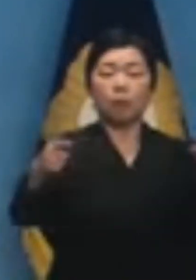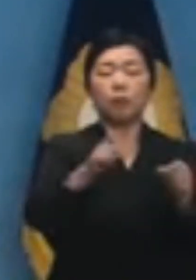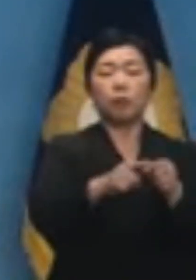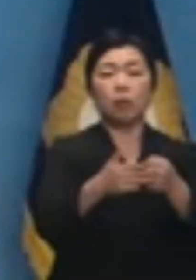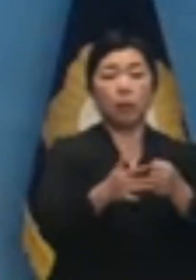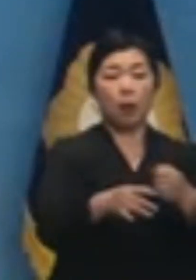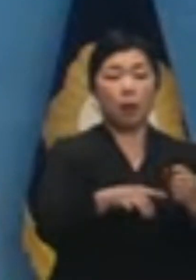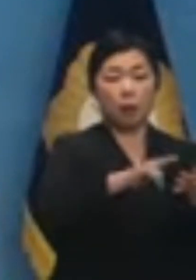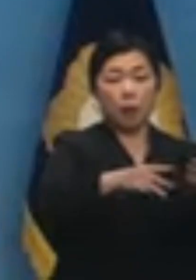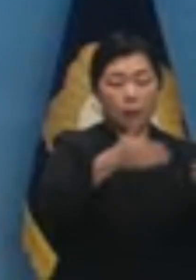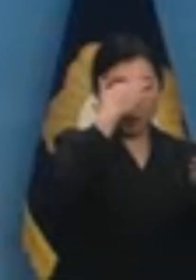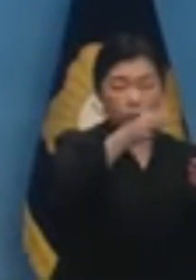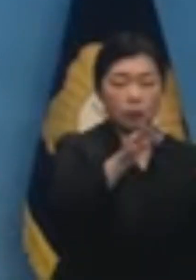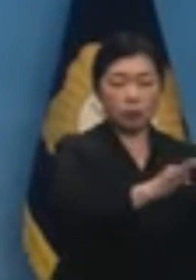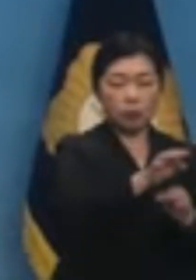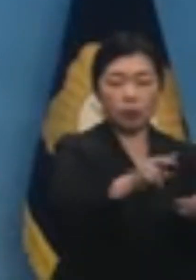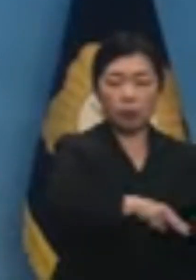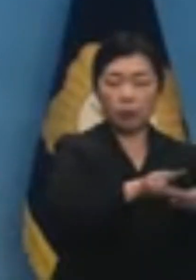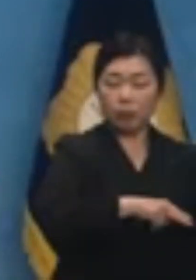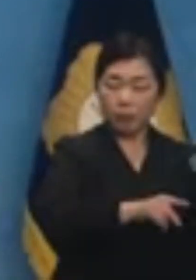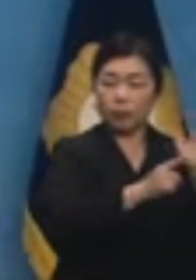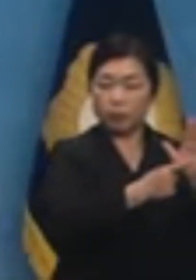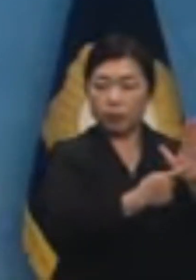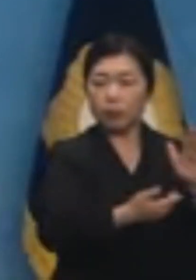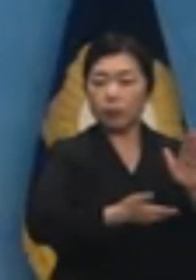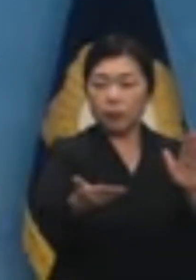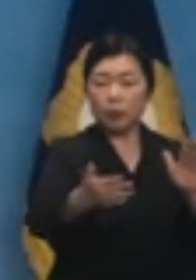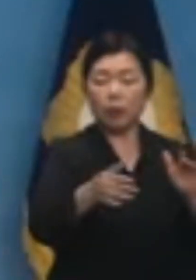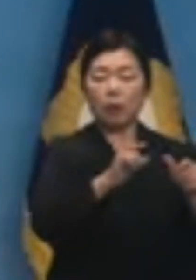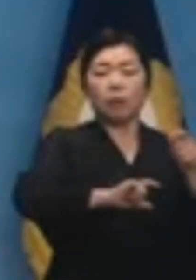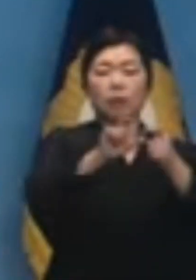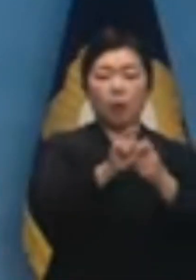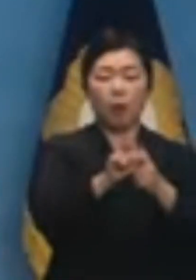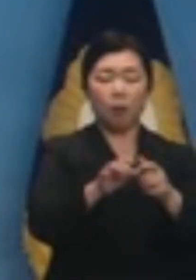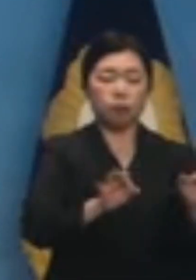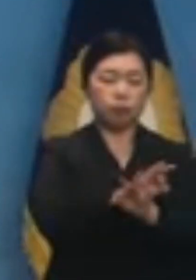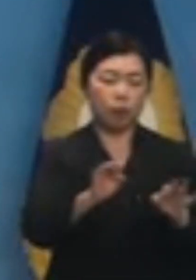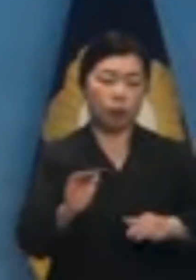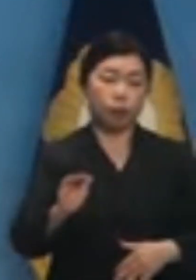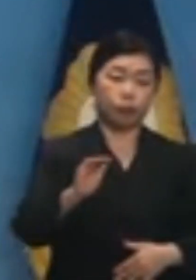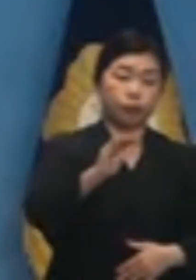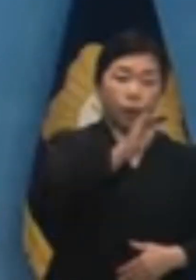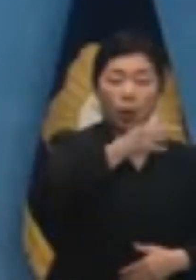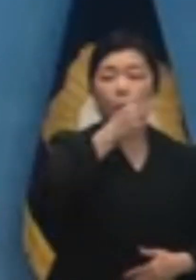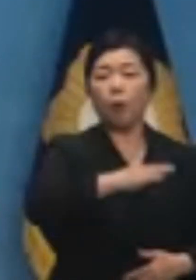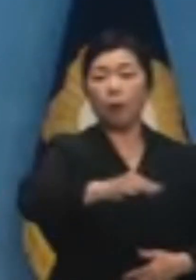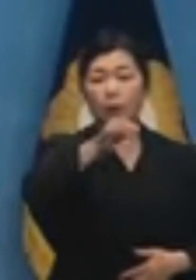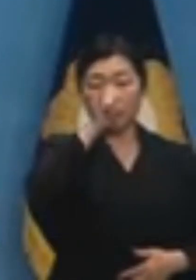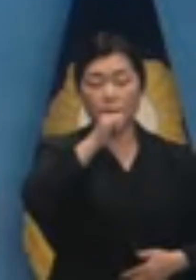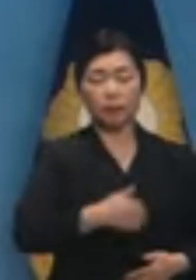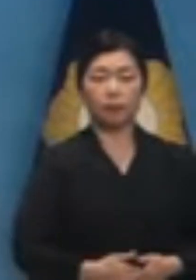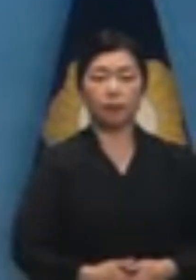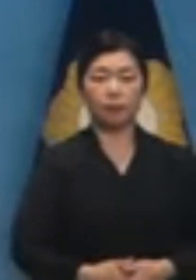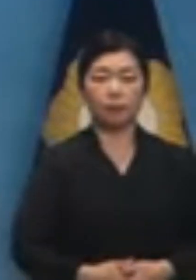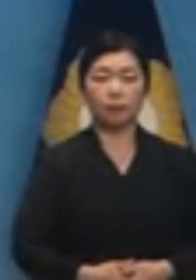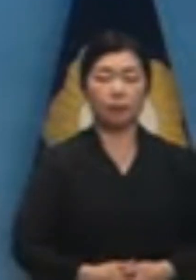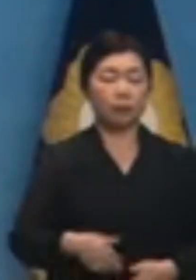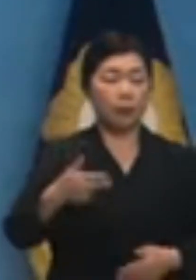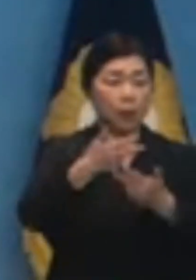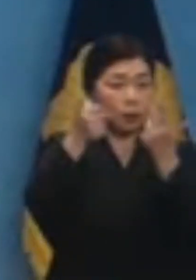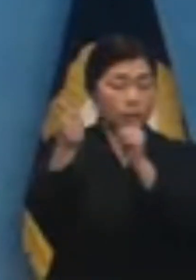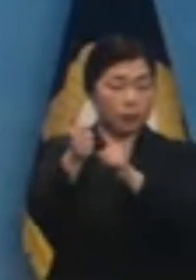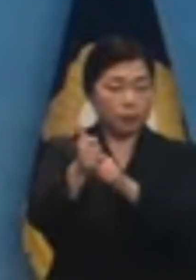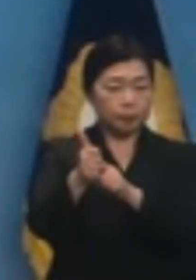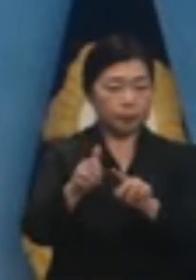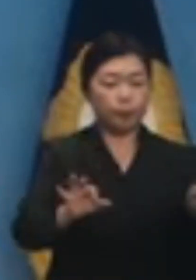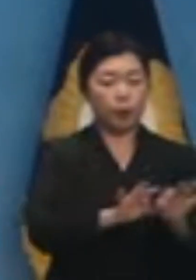방식으로 소비 촉진 정책을 가동해 승수효과를 배가하기도 합니다. 이재명 후보는 승수효과를 통한 경제